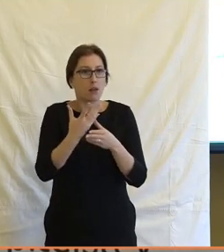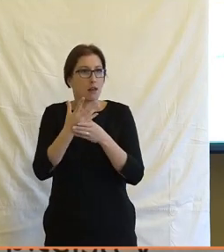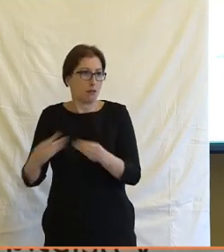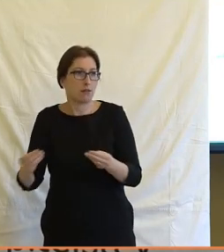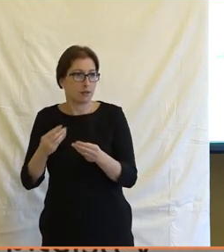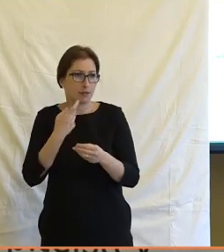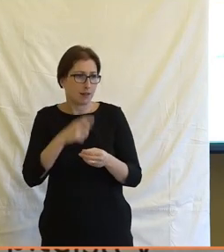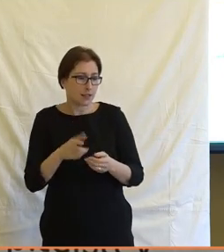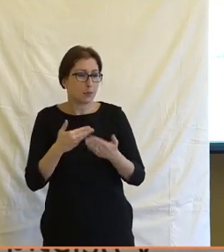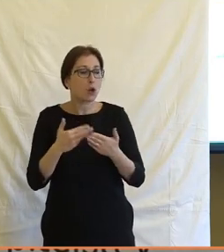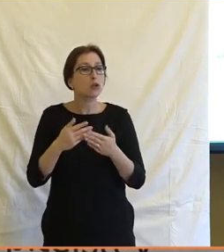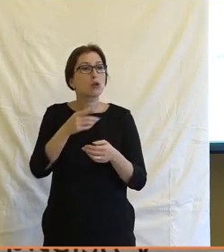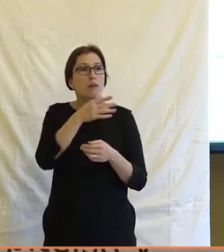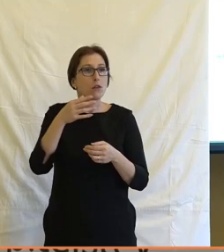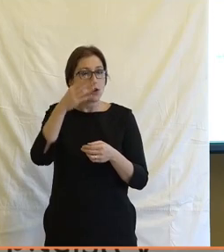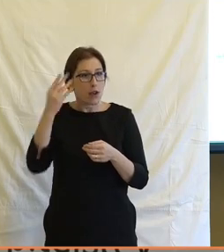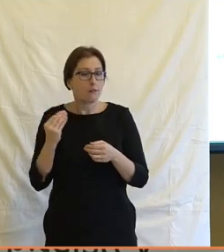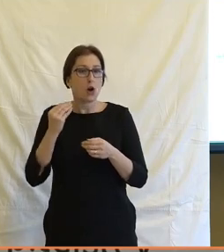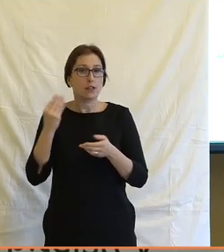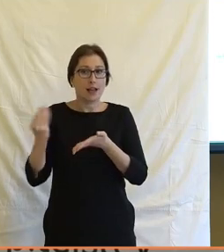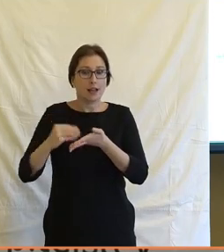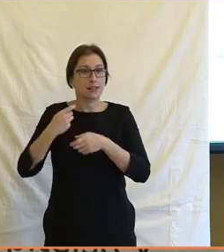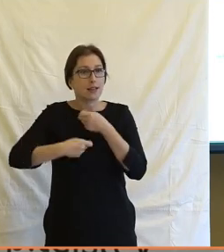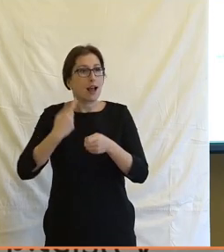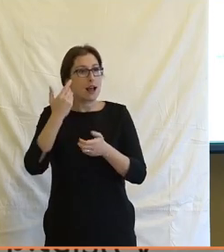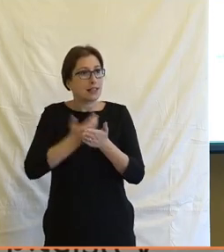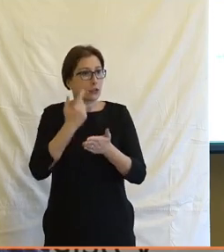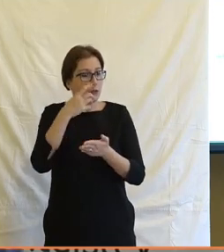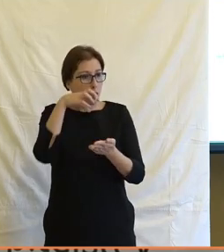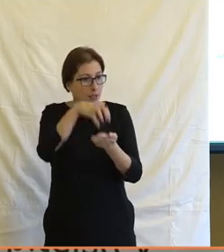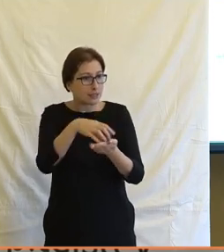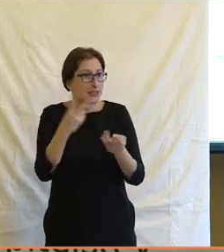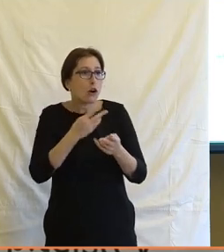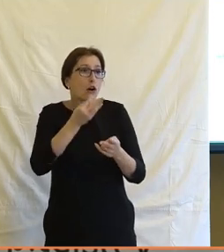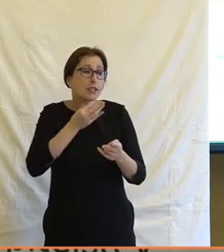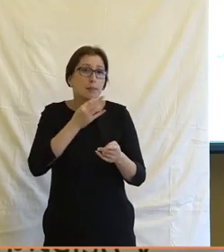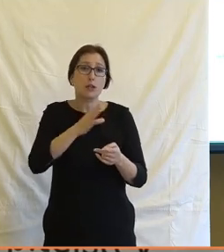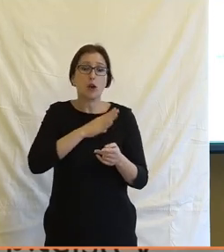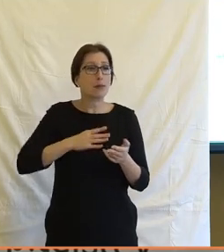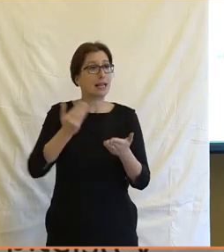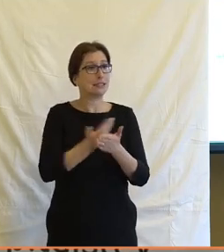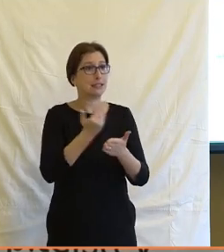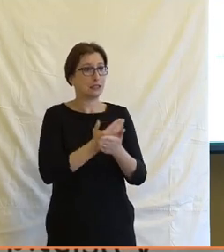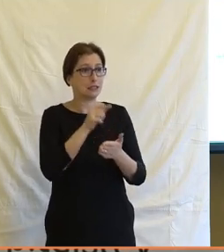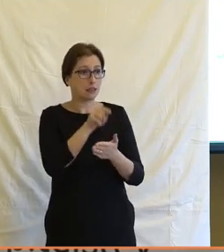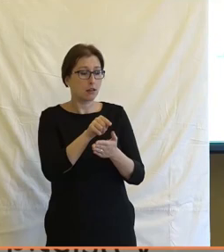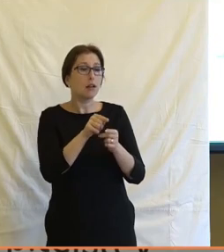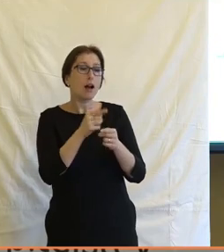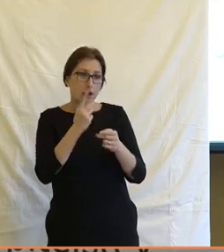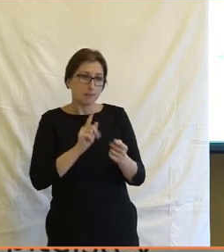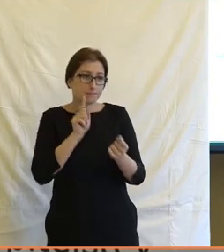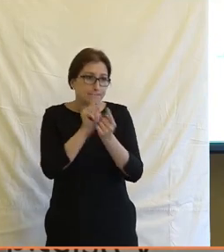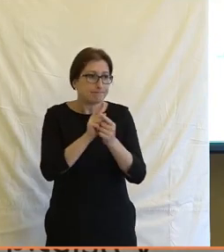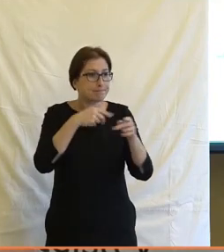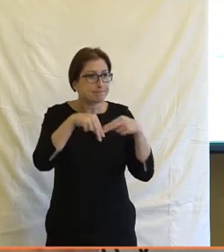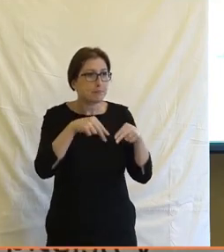že s těmito ziskovými projekty vlastně pracuje velice obdobně, jako by to byl klasický ziskový startup. My někdy si říkáme,